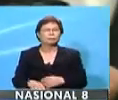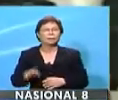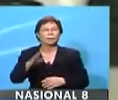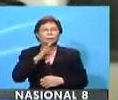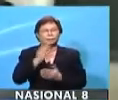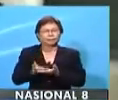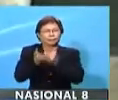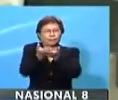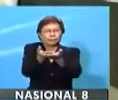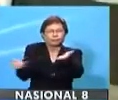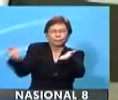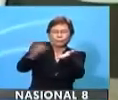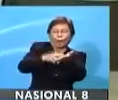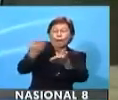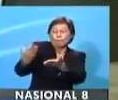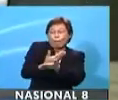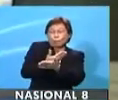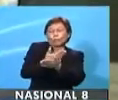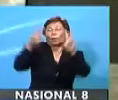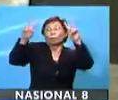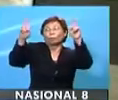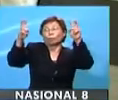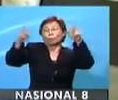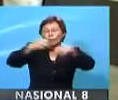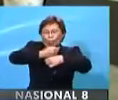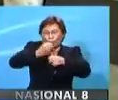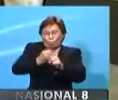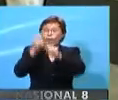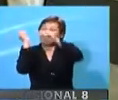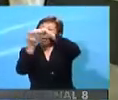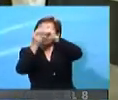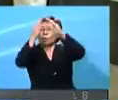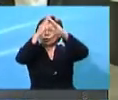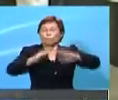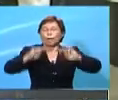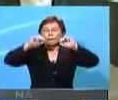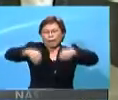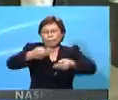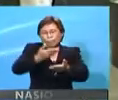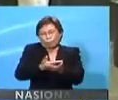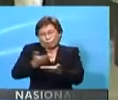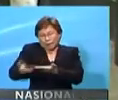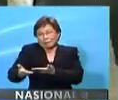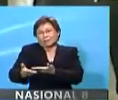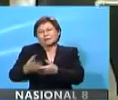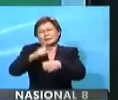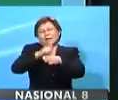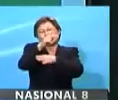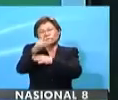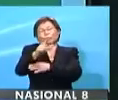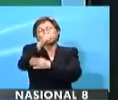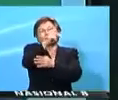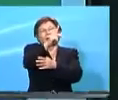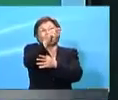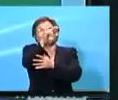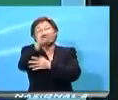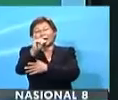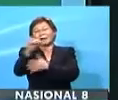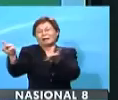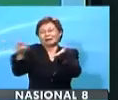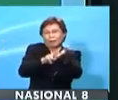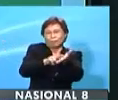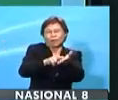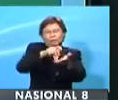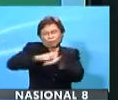Beliau membentangkan laporan terbaru berjudul Membuat Perumahan Mampu Milik di Ibu Negara. Laporan yang dibentangkan KRI itu merupakan